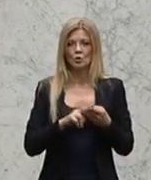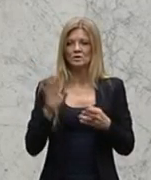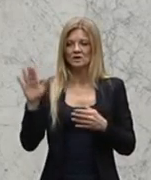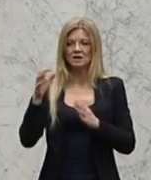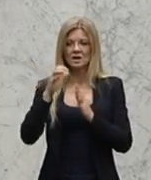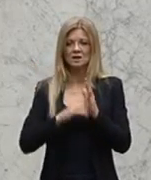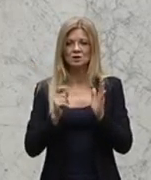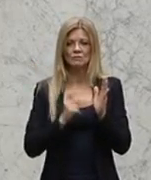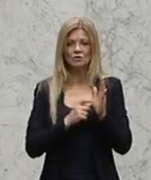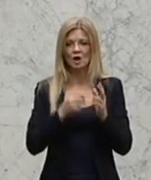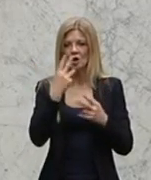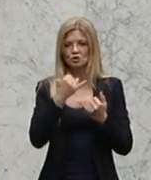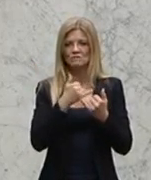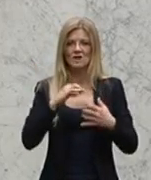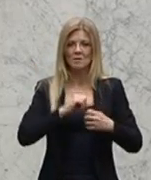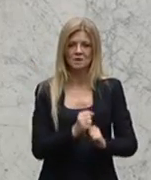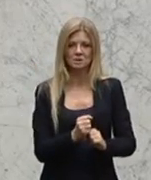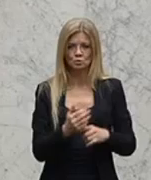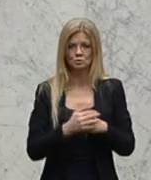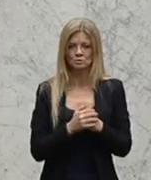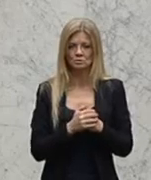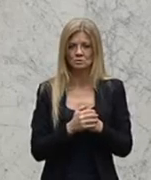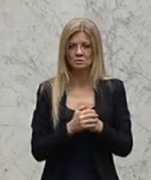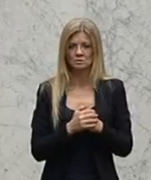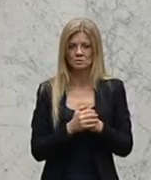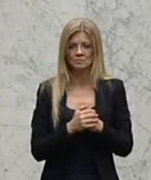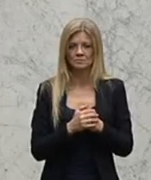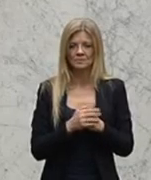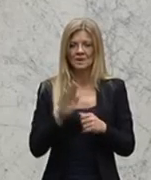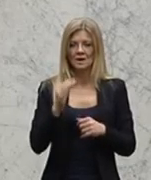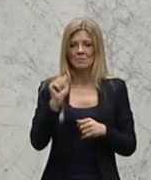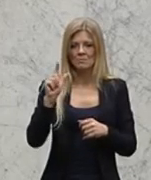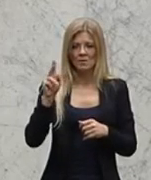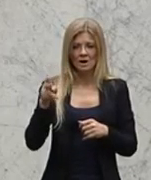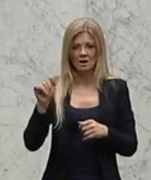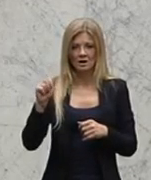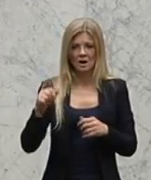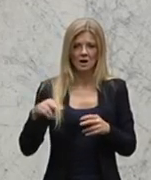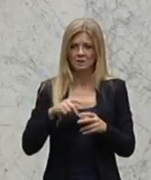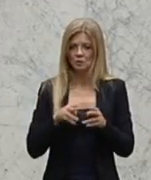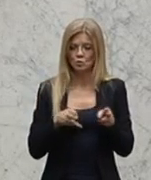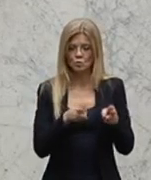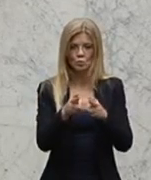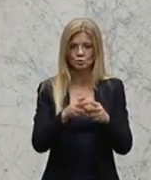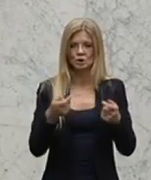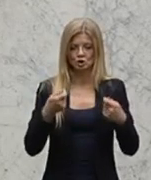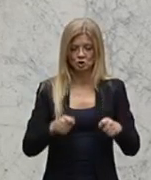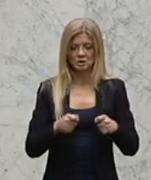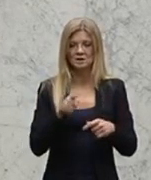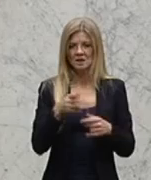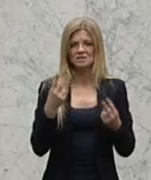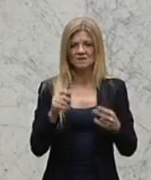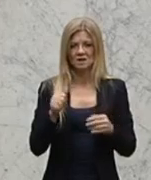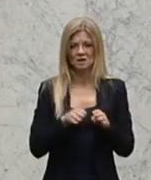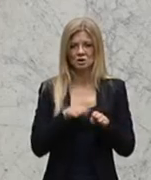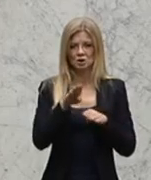Forderungen kommt einer Erpressung gleich. Die Schließung der Balkanroute ist ein wichtiger erster Schritt, jedoch muss auch